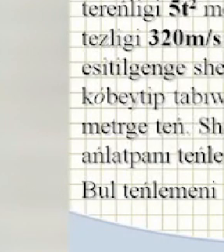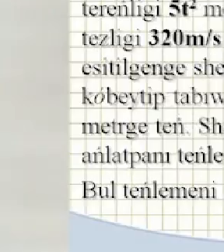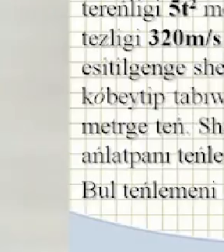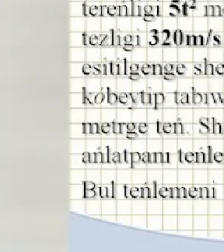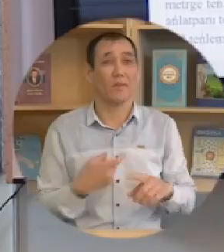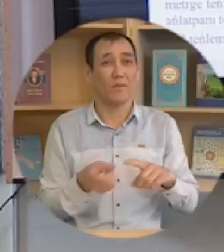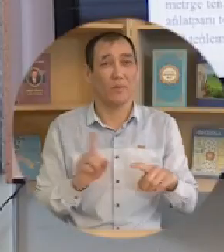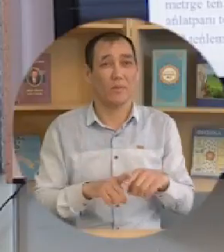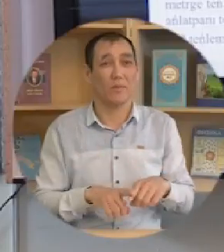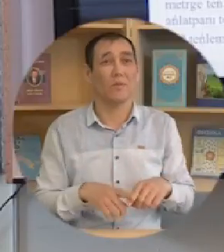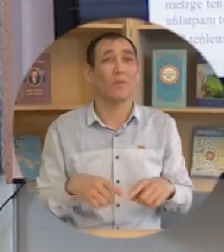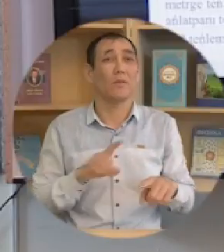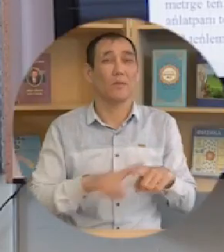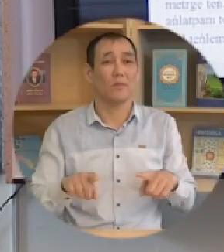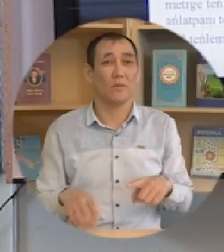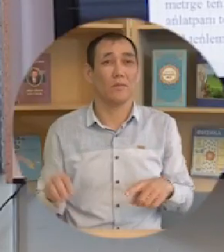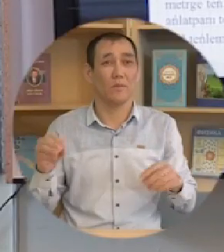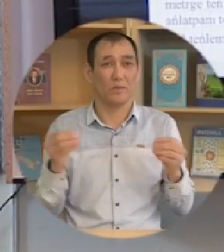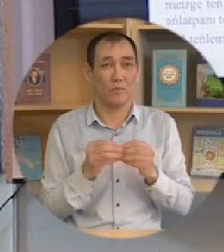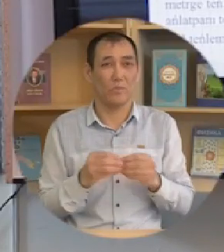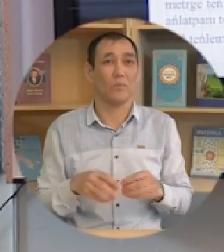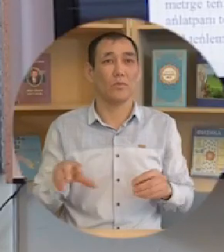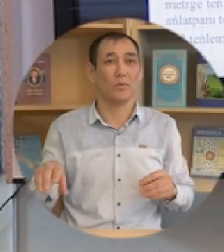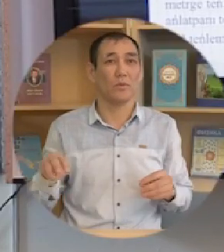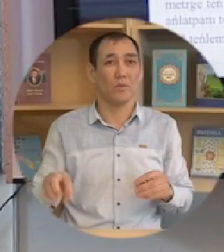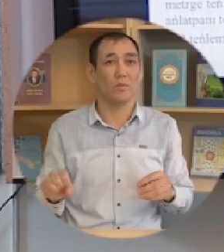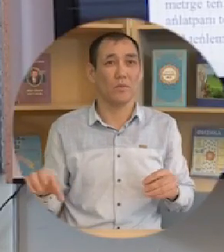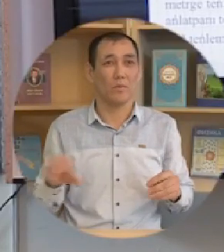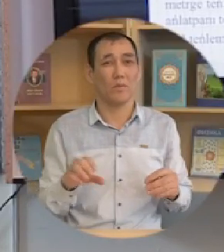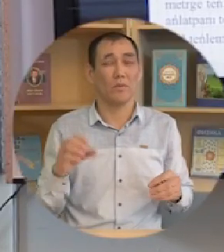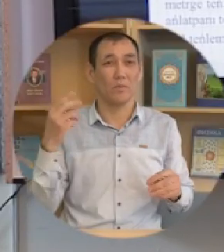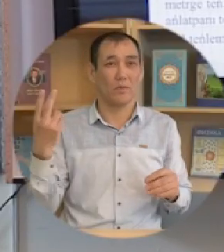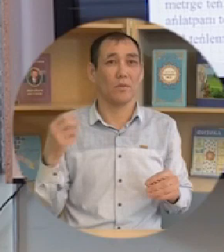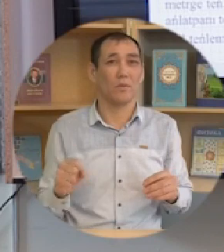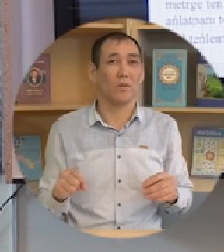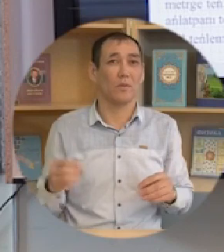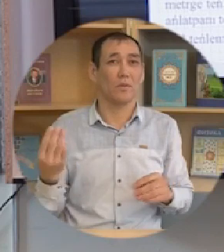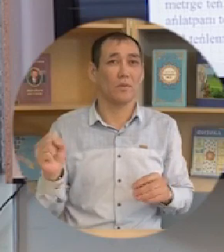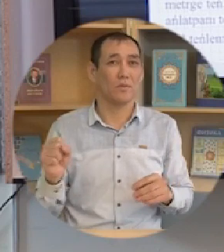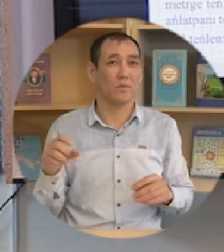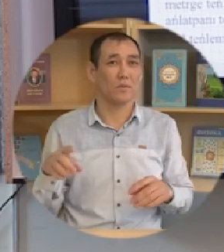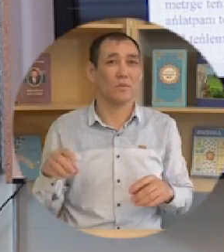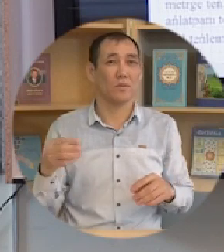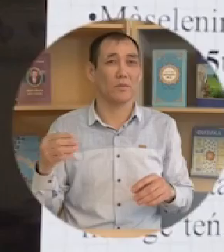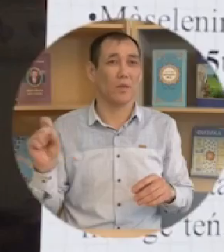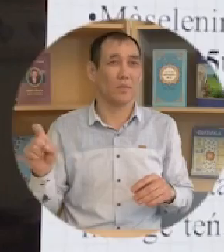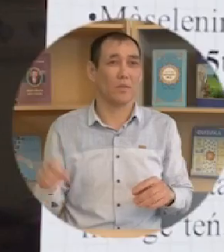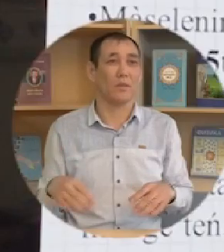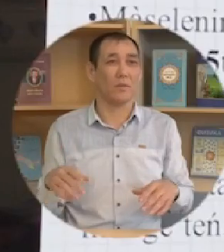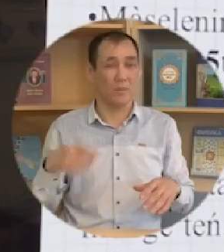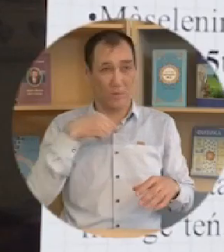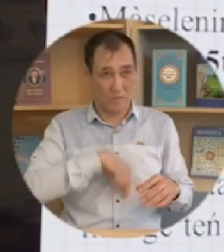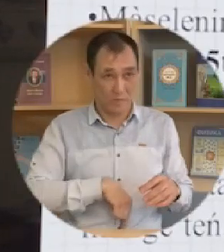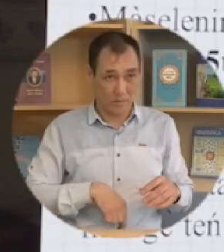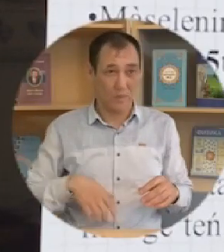бойынша тезлену 10 метр секунд квадратқа тең. Сонлықтан шахтаның тереңлігі